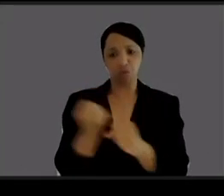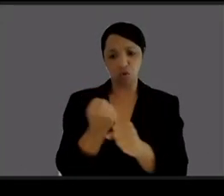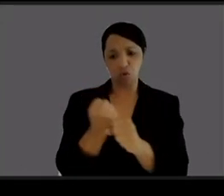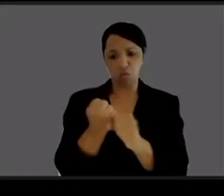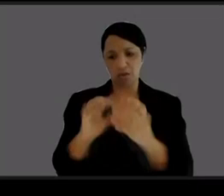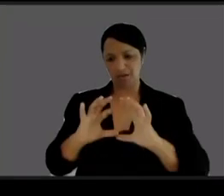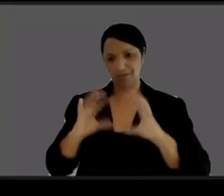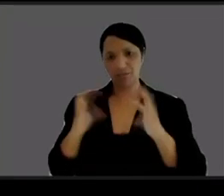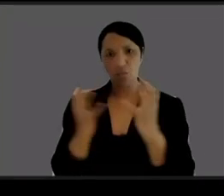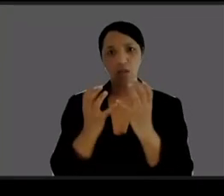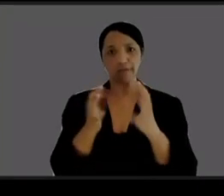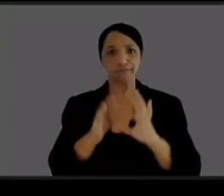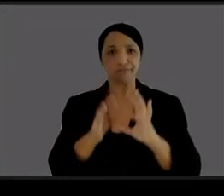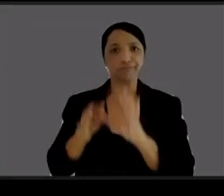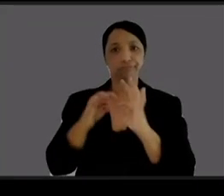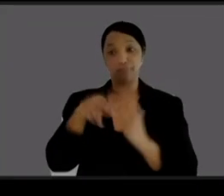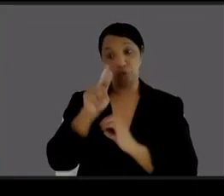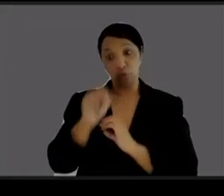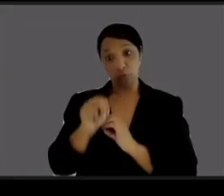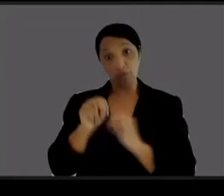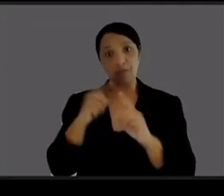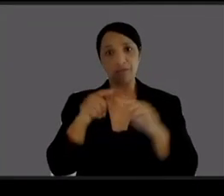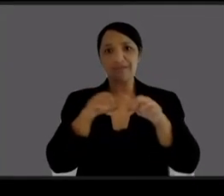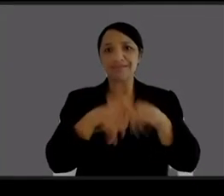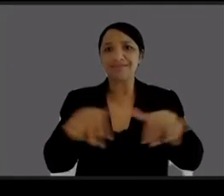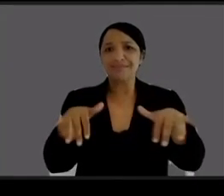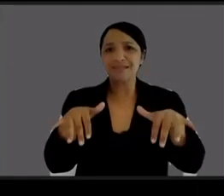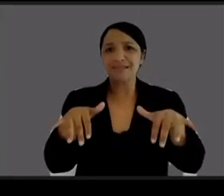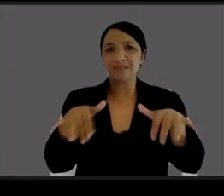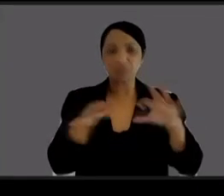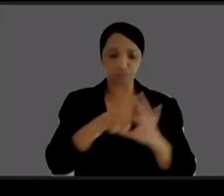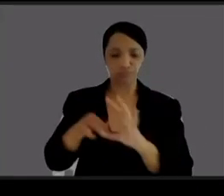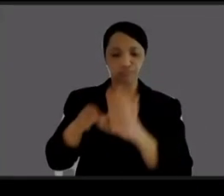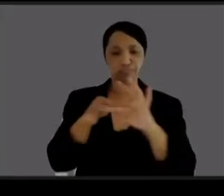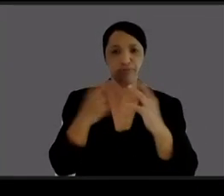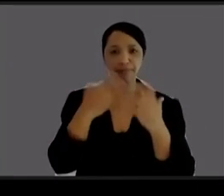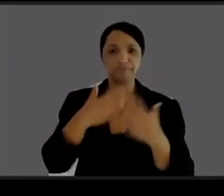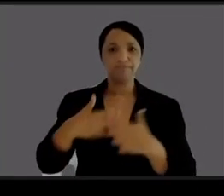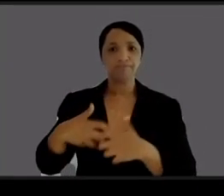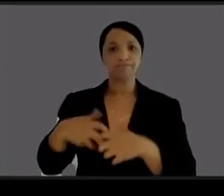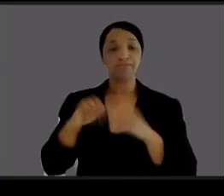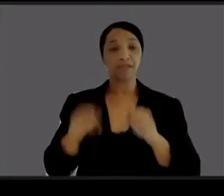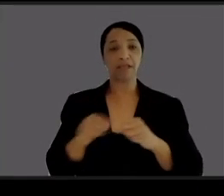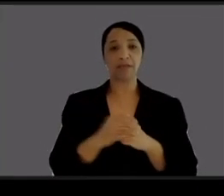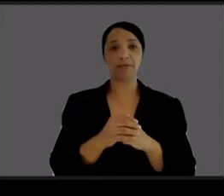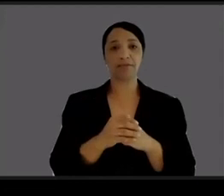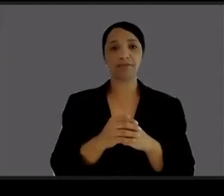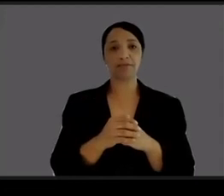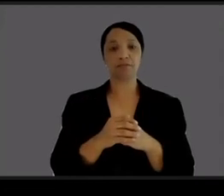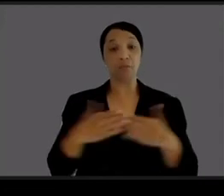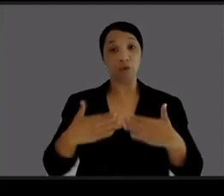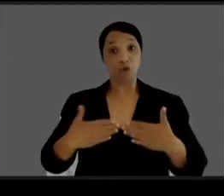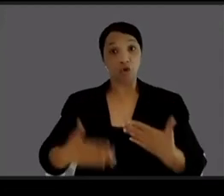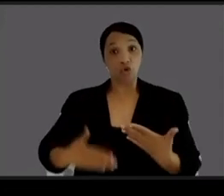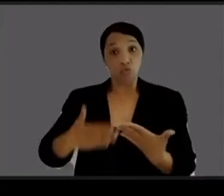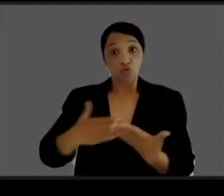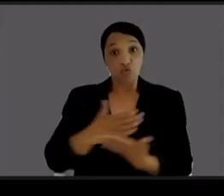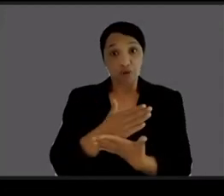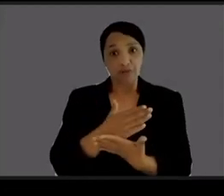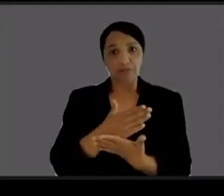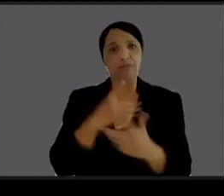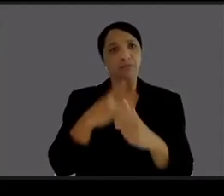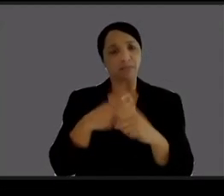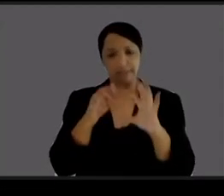اداره الانترنت والهيئات الرقميه الاخرى عبر نظام الانترنت وما بعده ثالثا وبشكل اساسي نحن